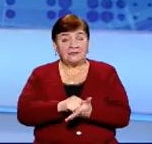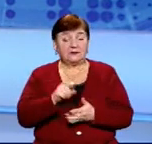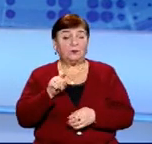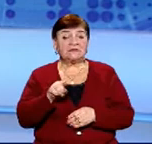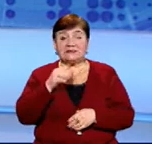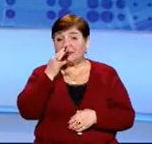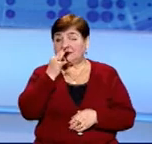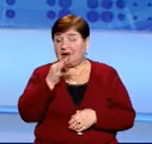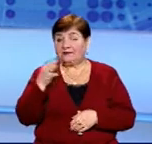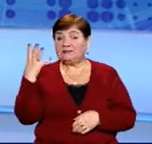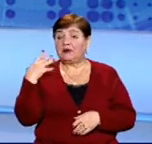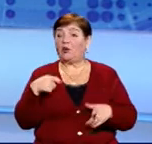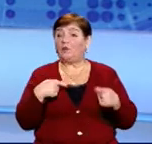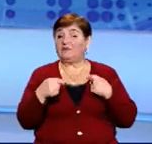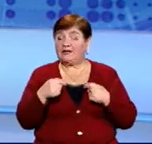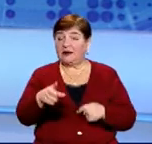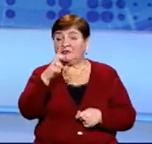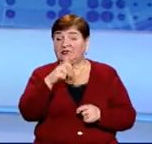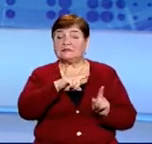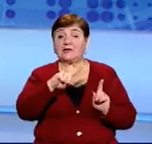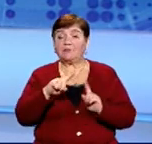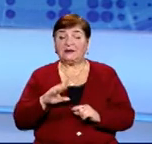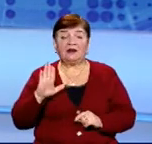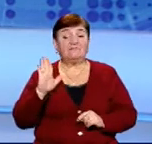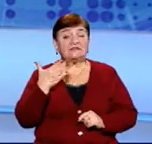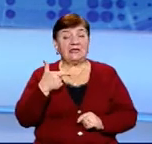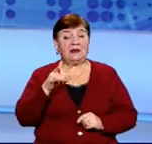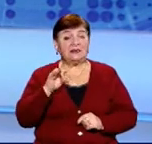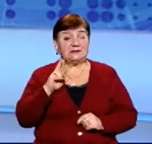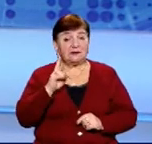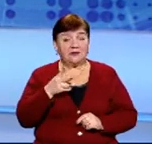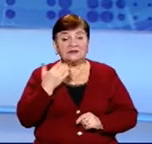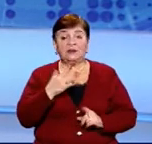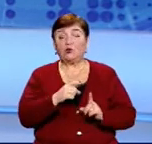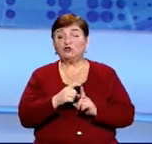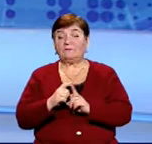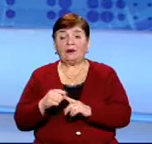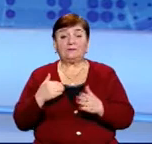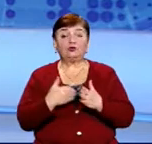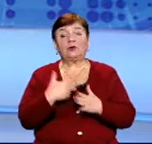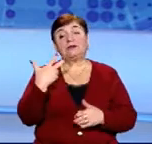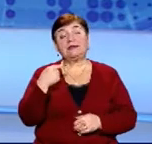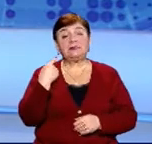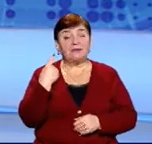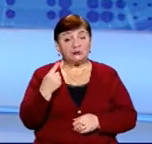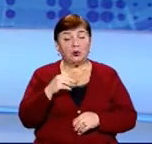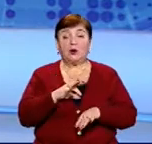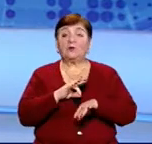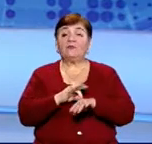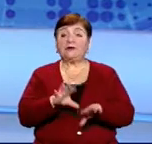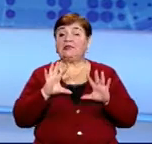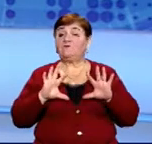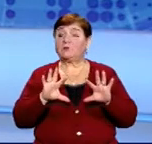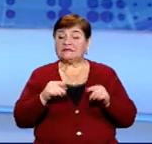розповів заступник начальника управління Держпраці Закарпаття Василь Грицик. За його словами, вони до 31 січня проводитимуть